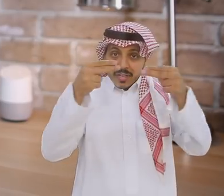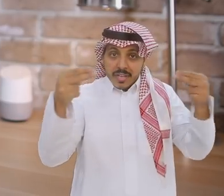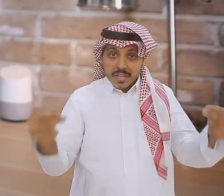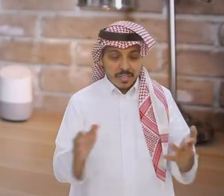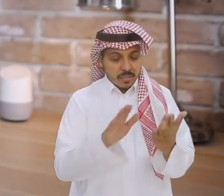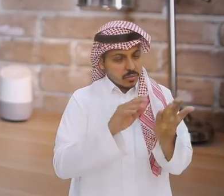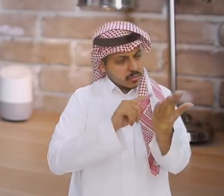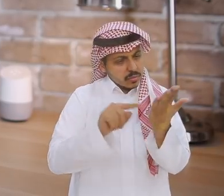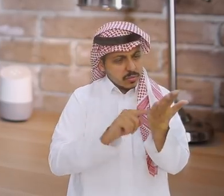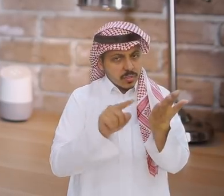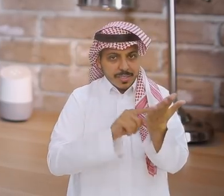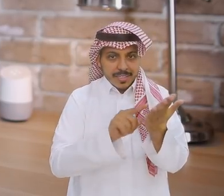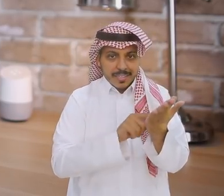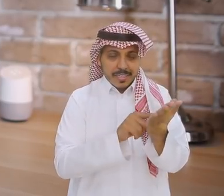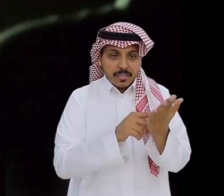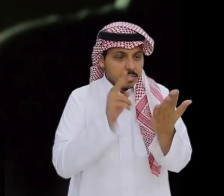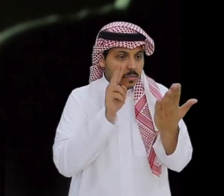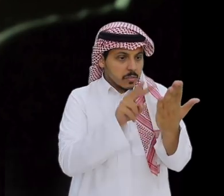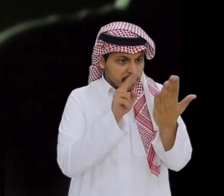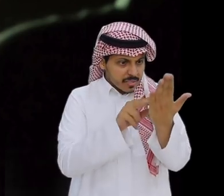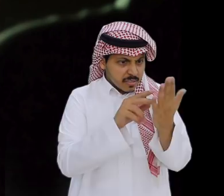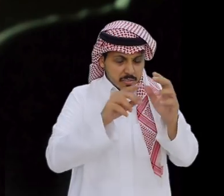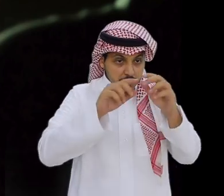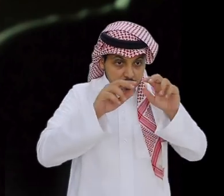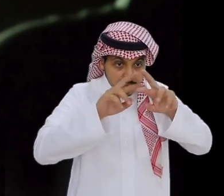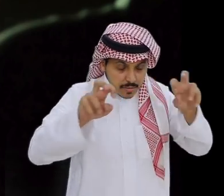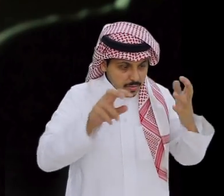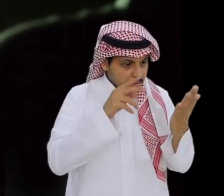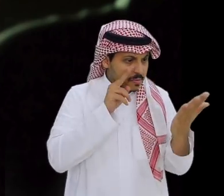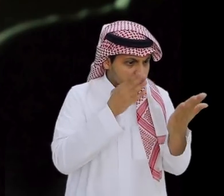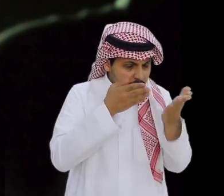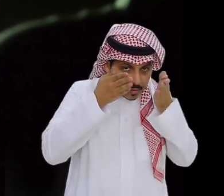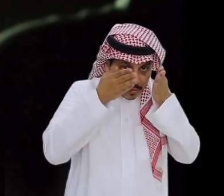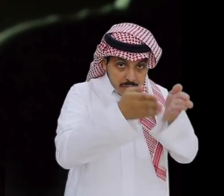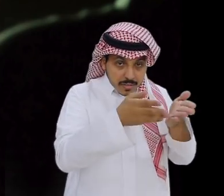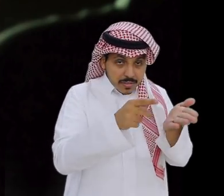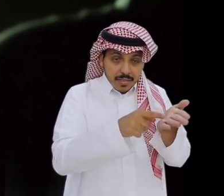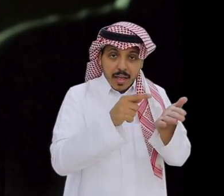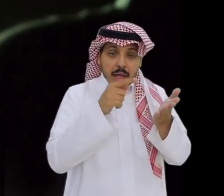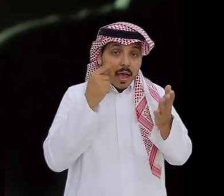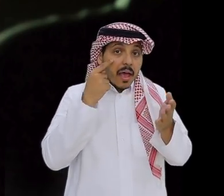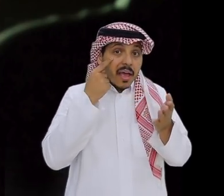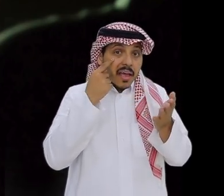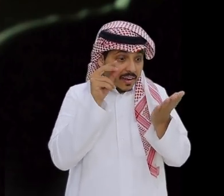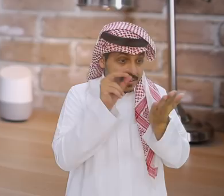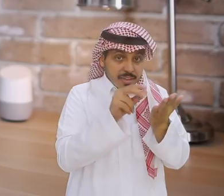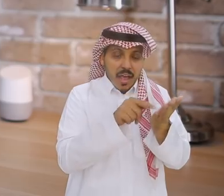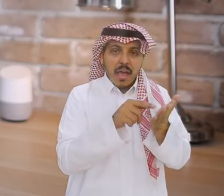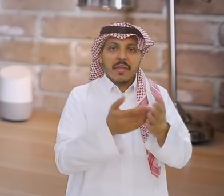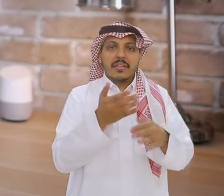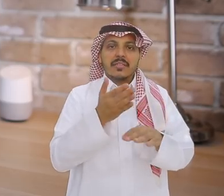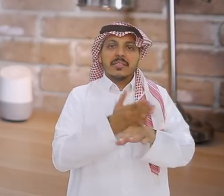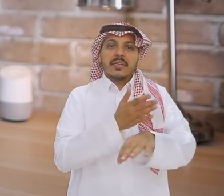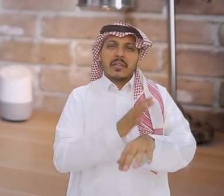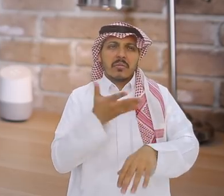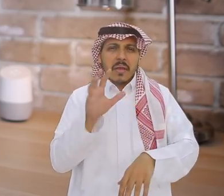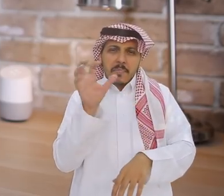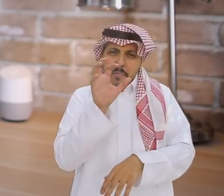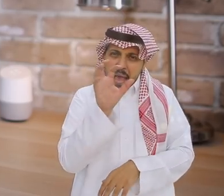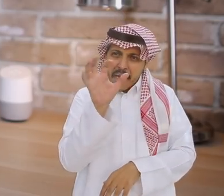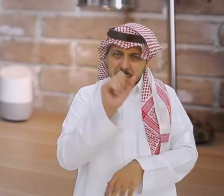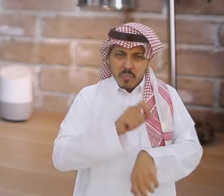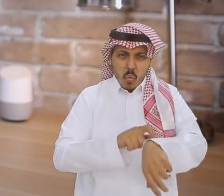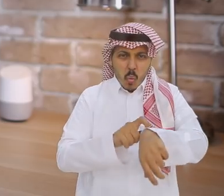النظر للشاشات وكثرة محاولتها انها تسوي فوكس على نفس الشاشات نفس العين، فهنا تحس بارهاق على المغرب